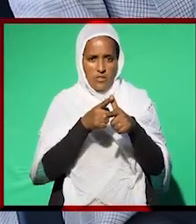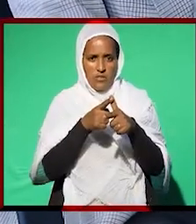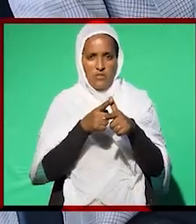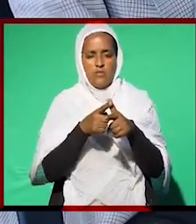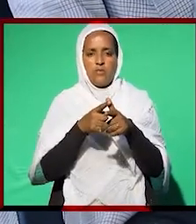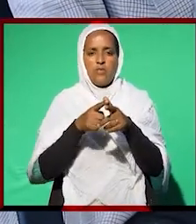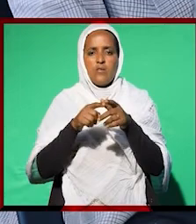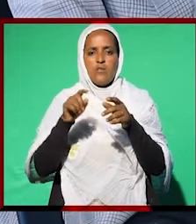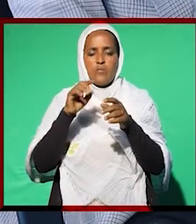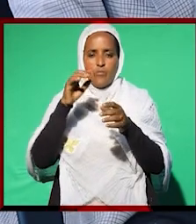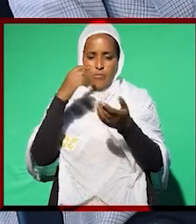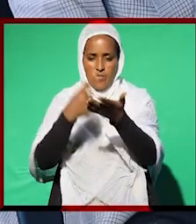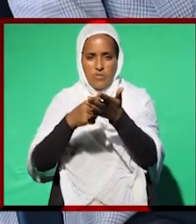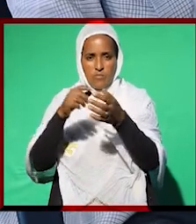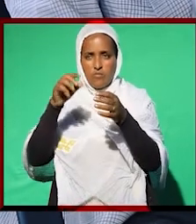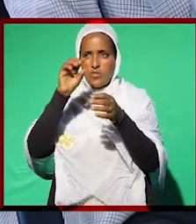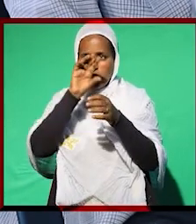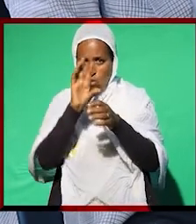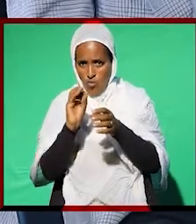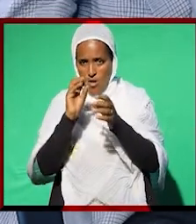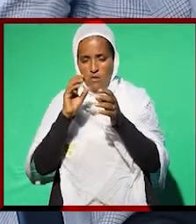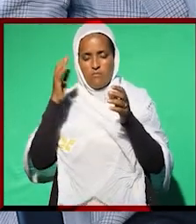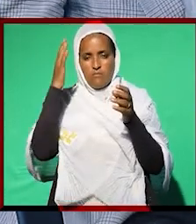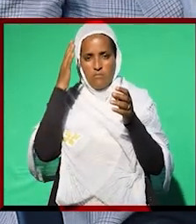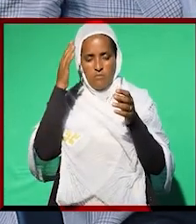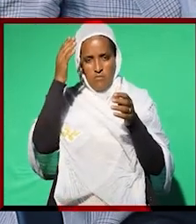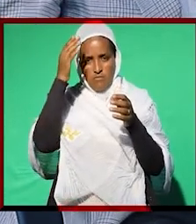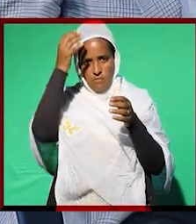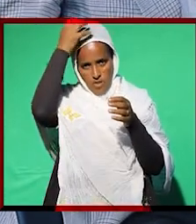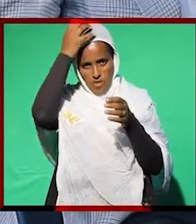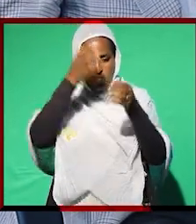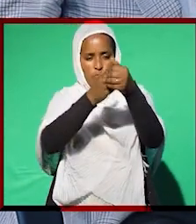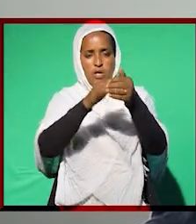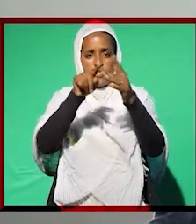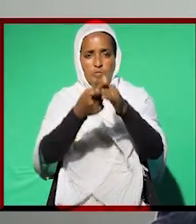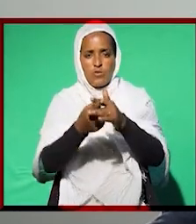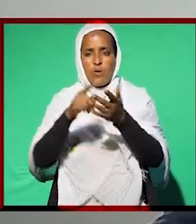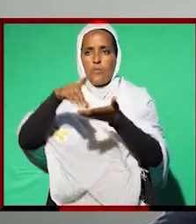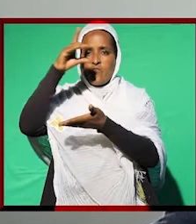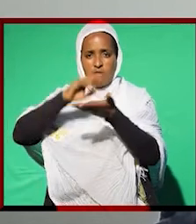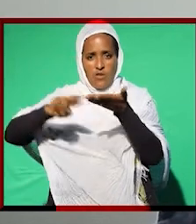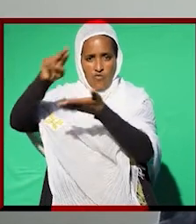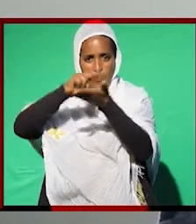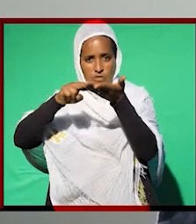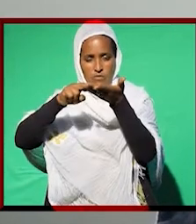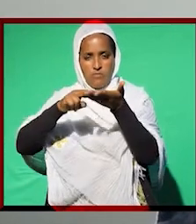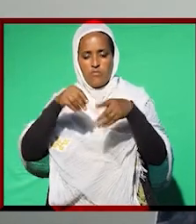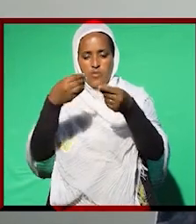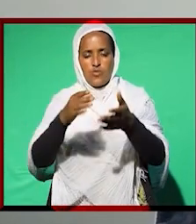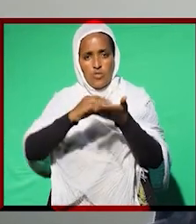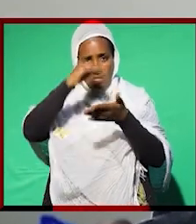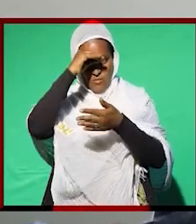የኢትዮጵያ እንግዲህ በሴኩላር መንግስት መመራት ከጀመረ ጊዜ ጀምሮ ከፍተኛ ትምህርት ውስጥ